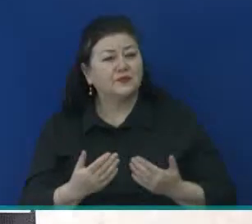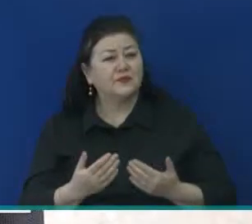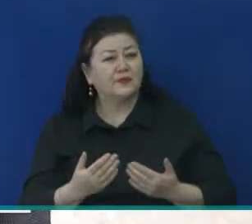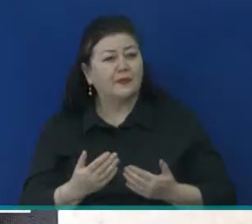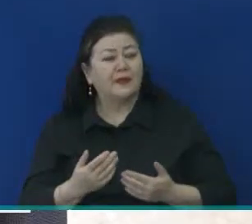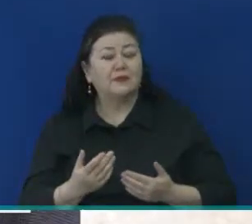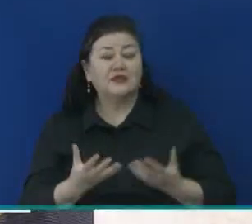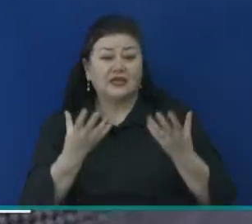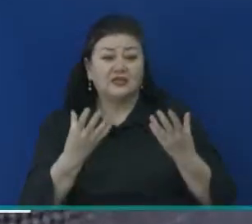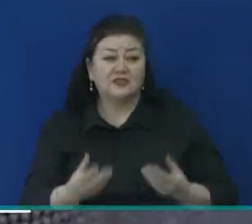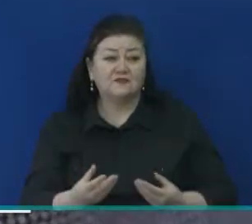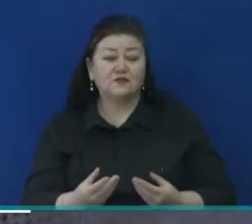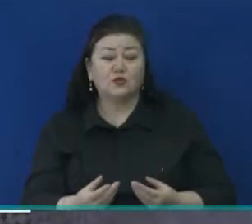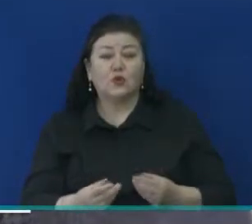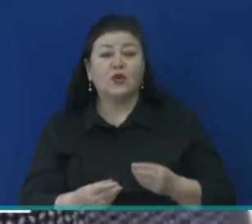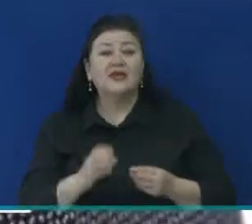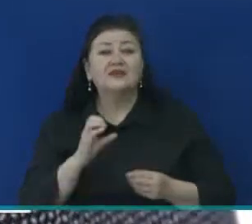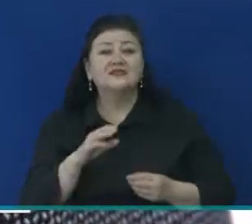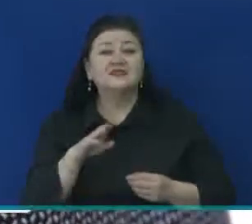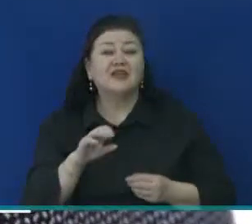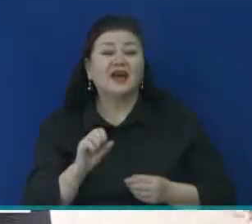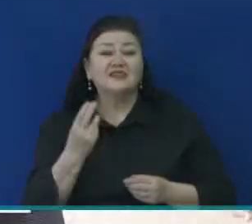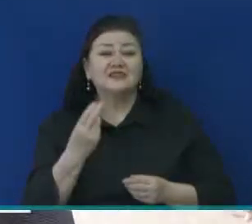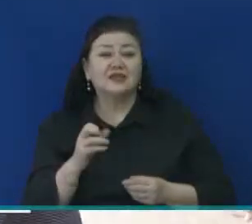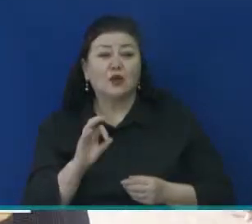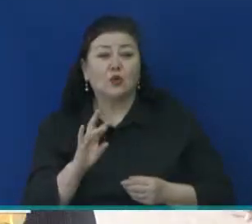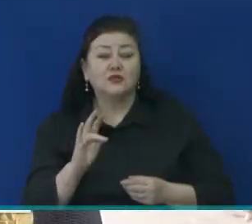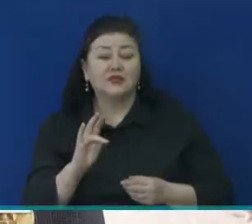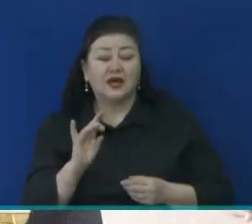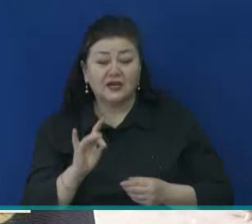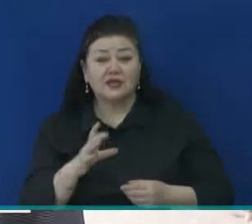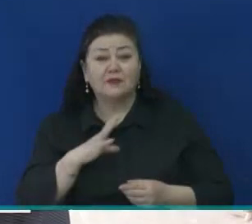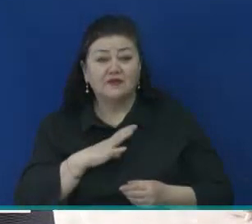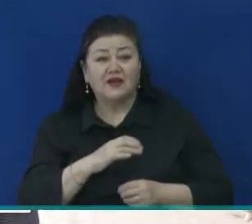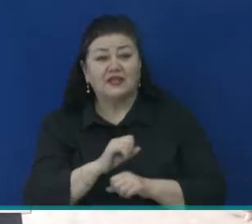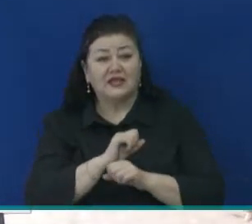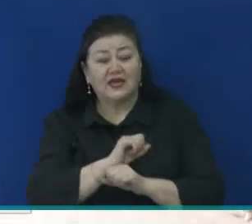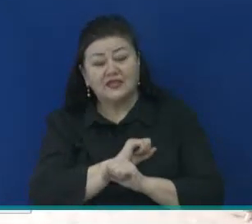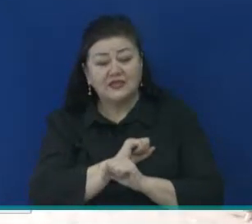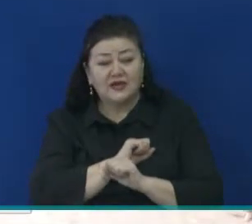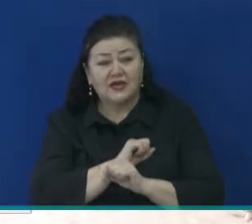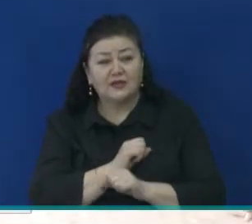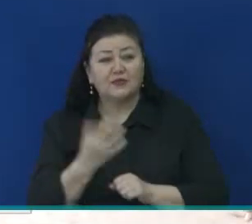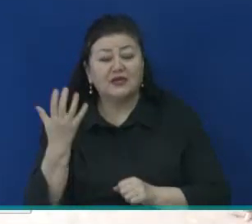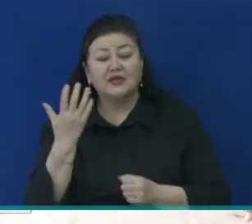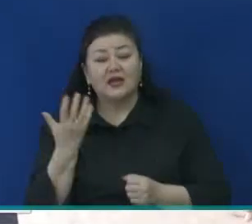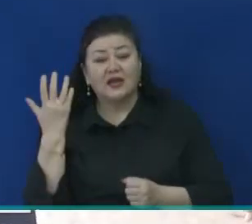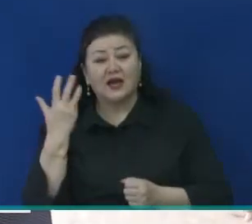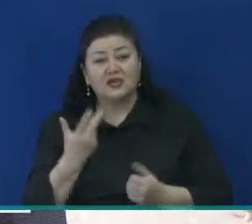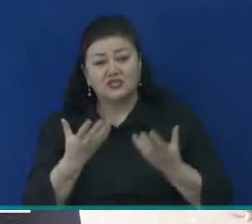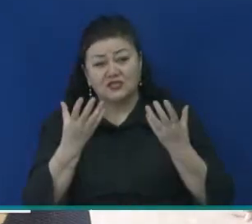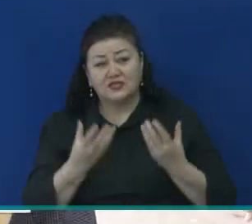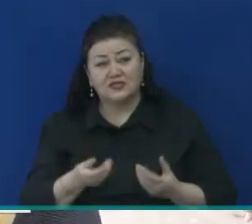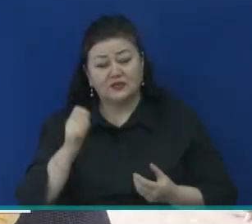стационарға барамыз. Бізге жақсы қарайды. Бұл өскелен ұрпағымыздың ұмытпағандығының бір дәлелі. Әрдайым ел есіндеміз. Баршаңызға